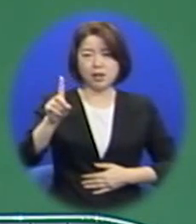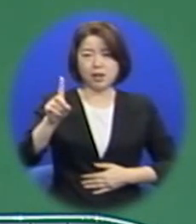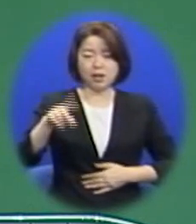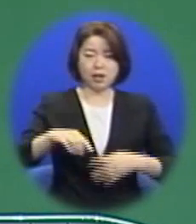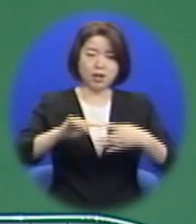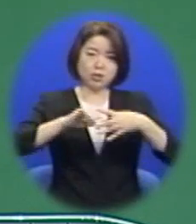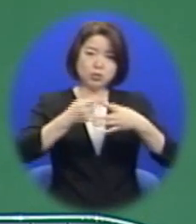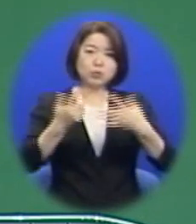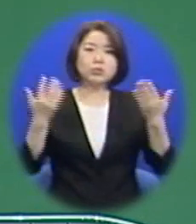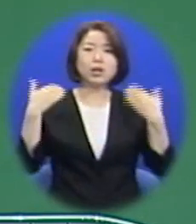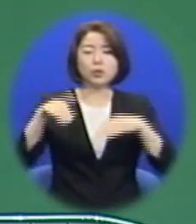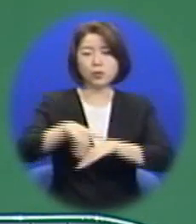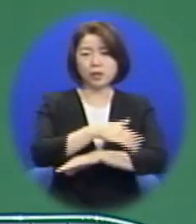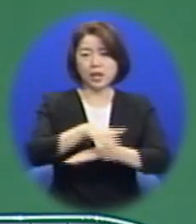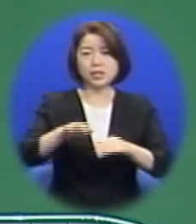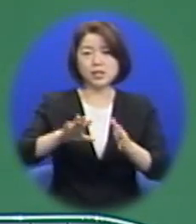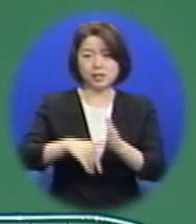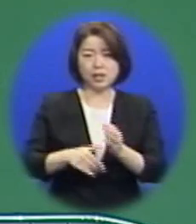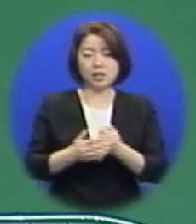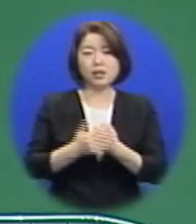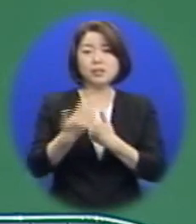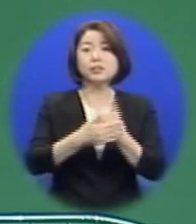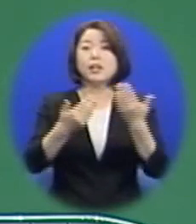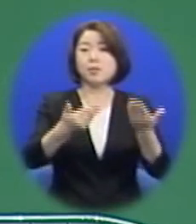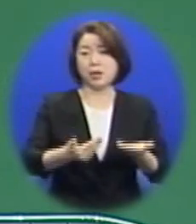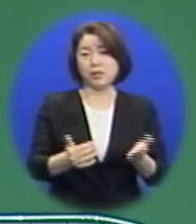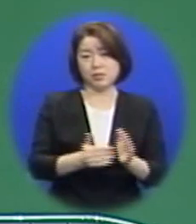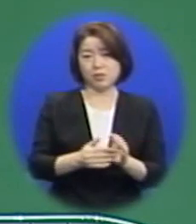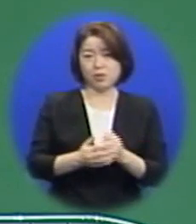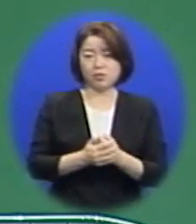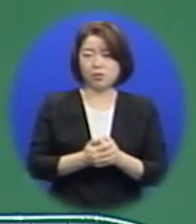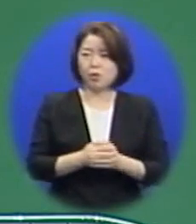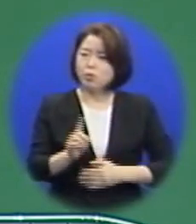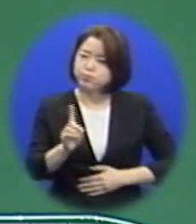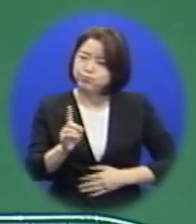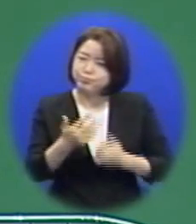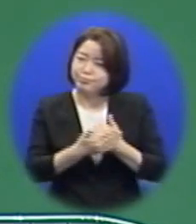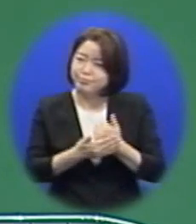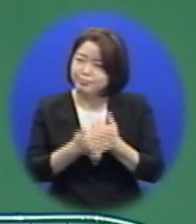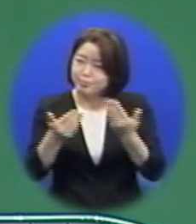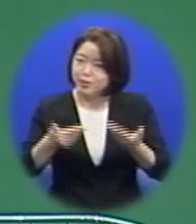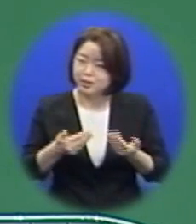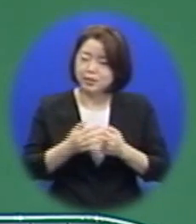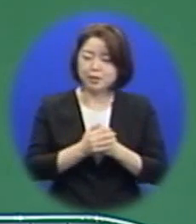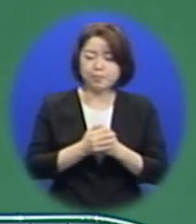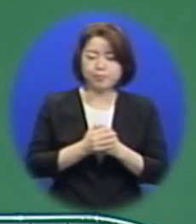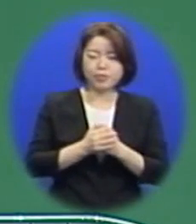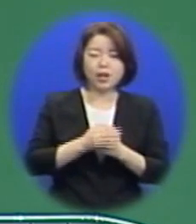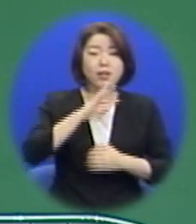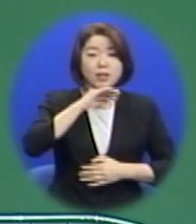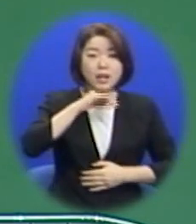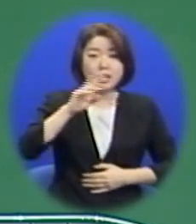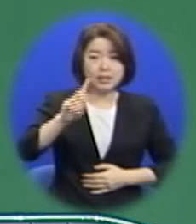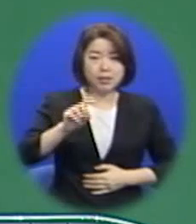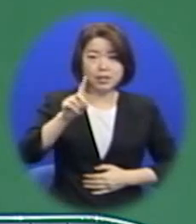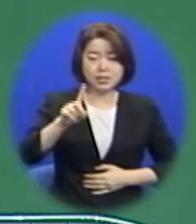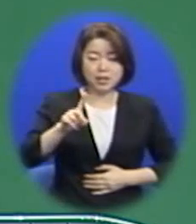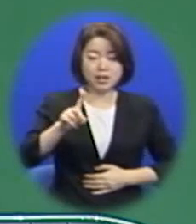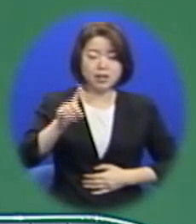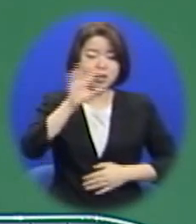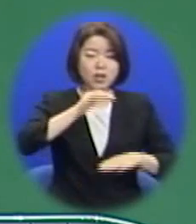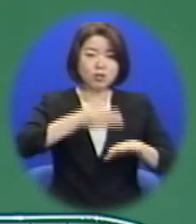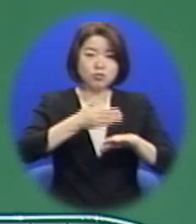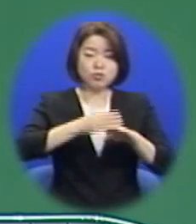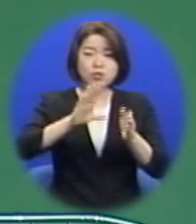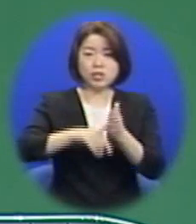때예요. 아니, 초등학교 다닐 때 무슨 은혜를 받았나. 예수님을 그날 영접을 했는데 수련회 때 그때